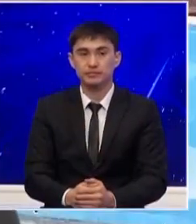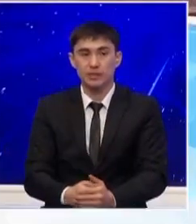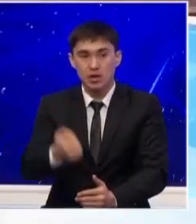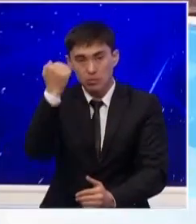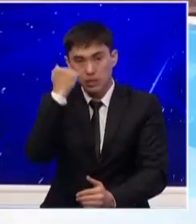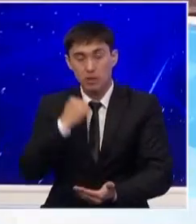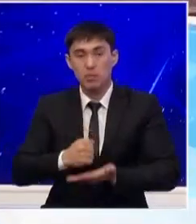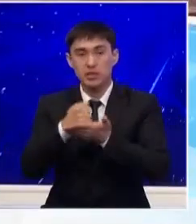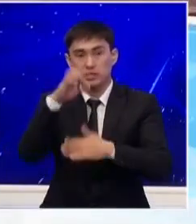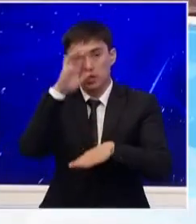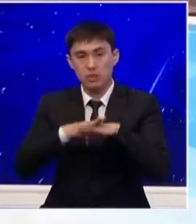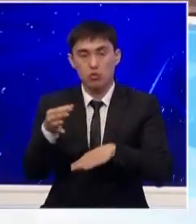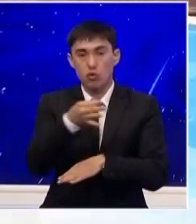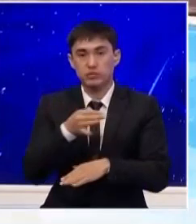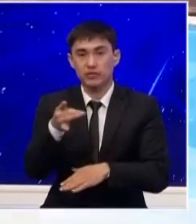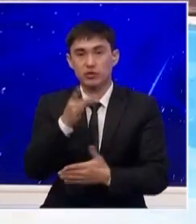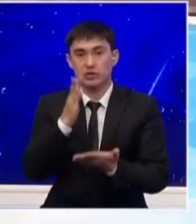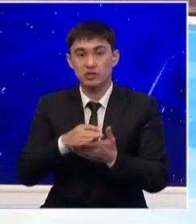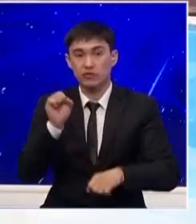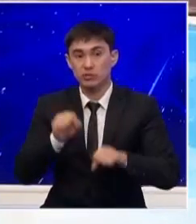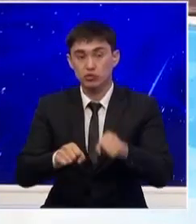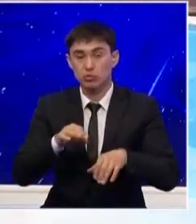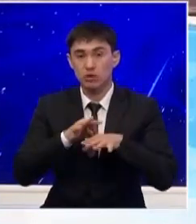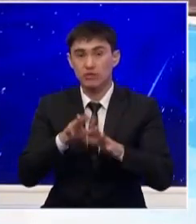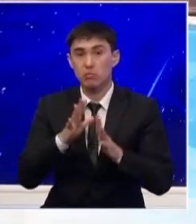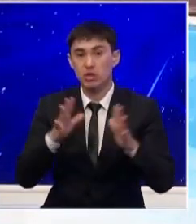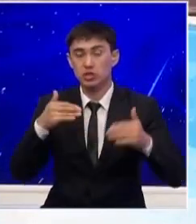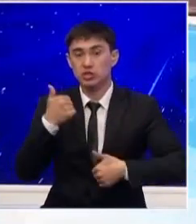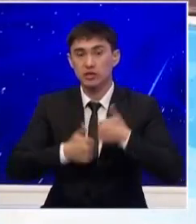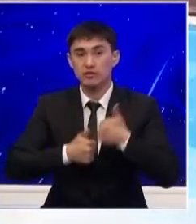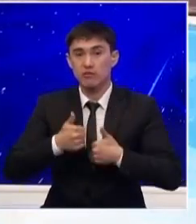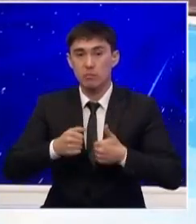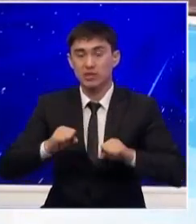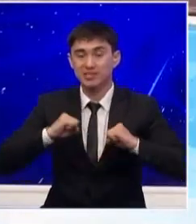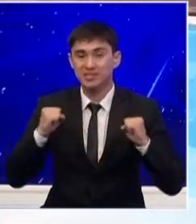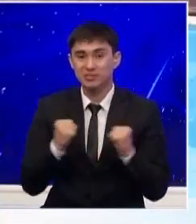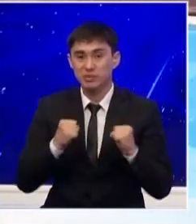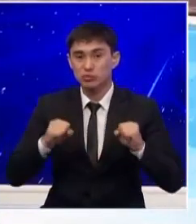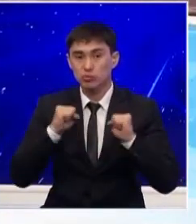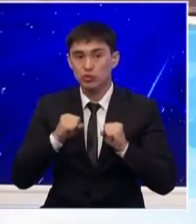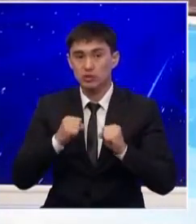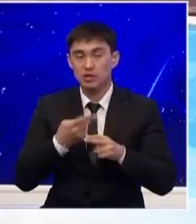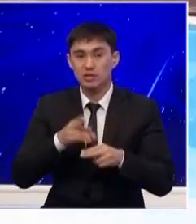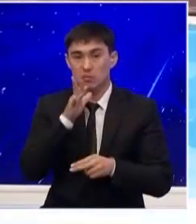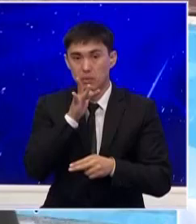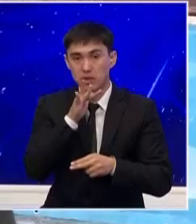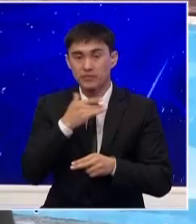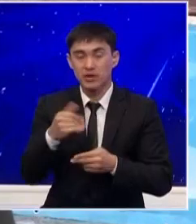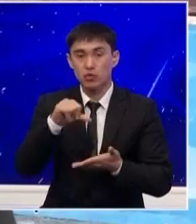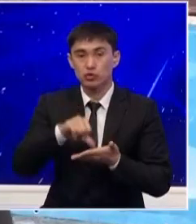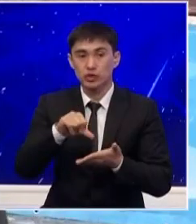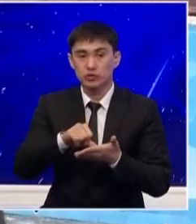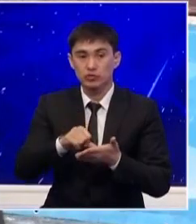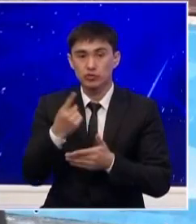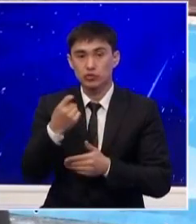Благодаря поддержке акима области в регионе есть возможность проводить масштабные соревнования по зимним видам спорта. На данный момент в них принимают